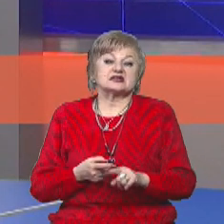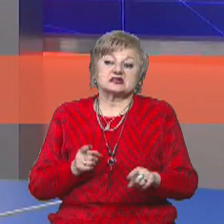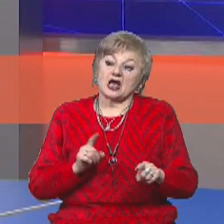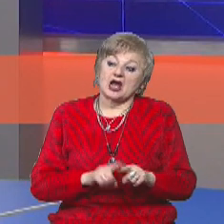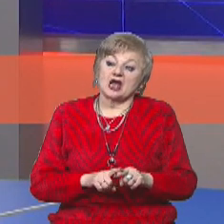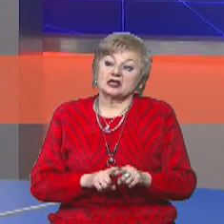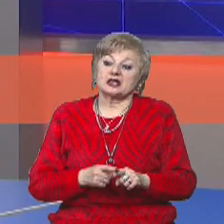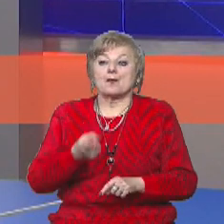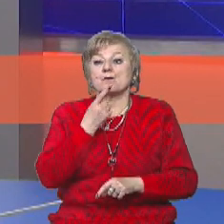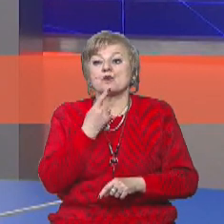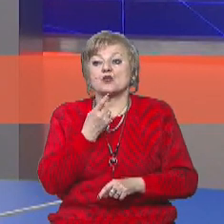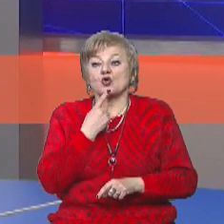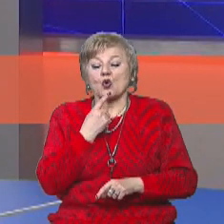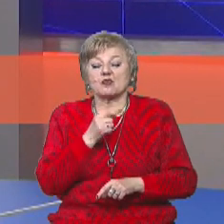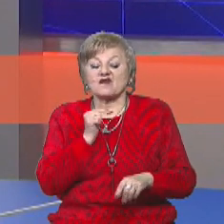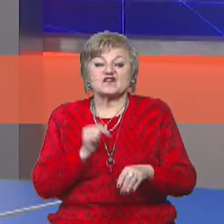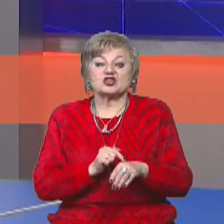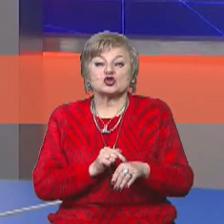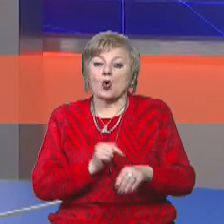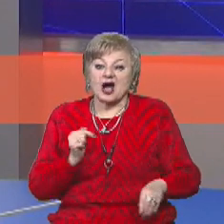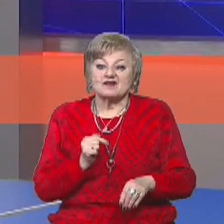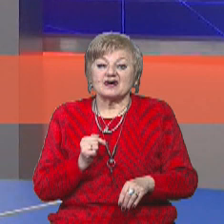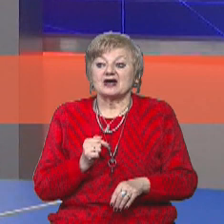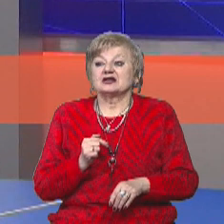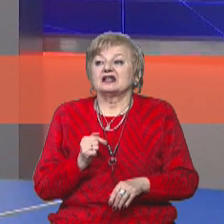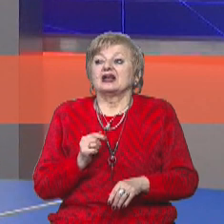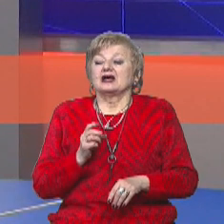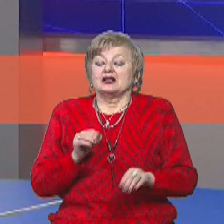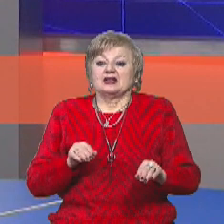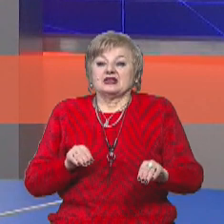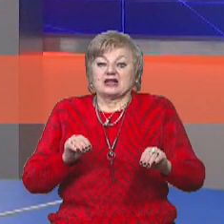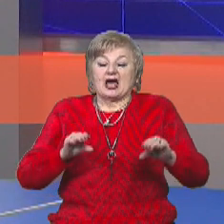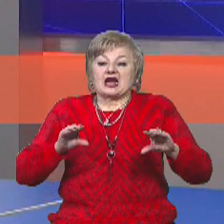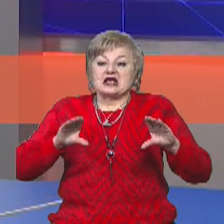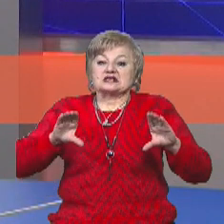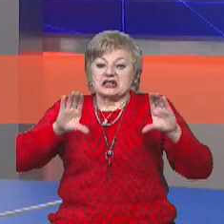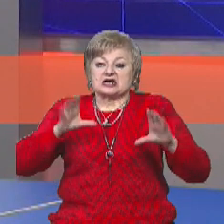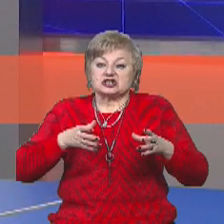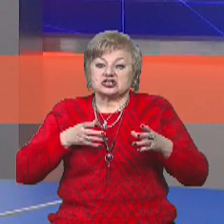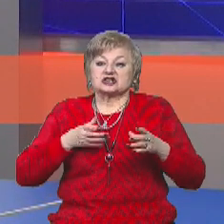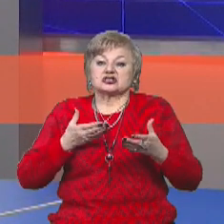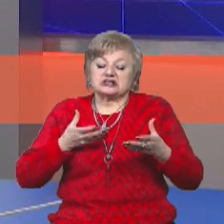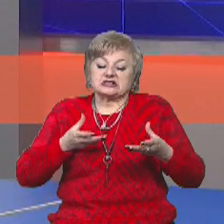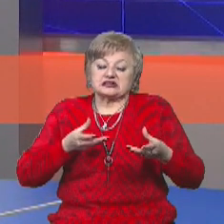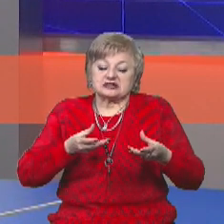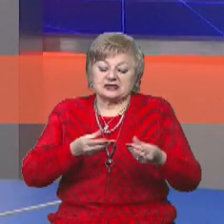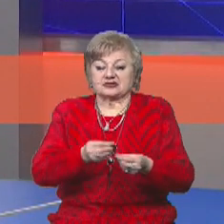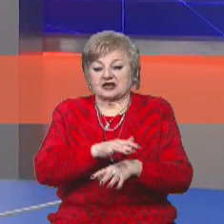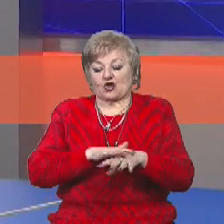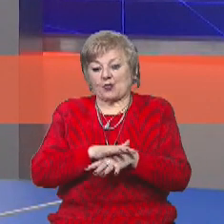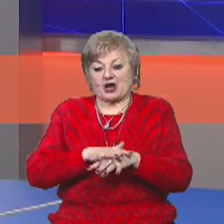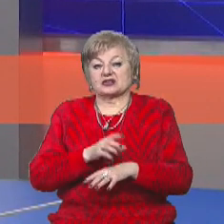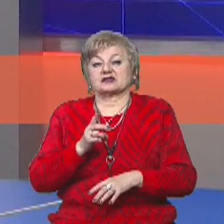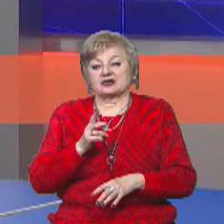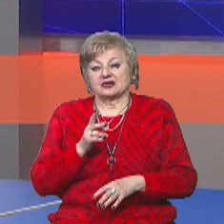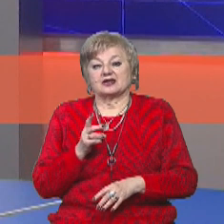така, знаєте, спроба відреагувати на наростаючий тиск громадськості на,